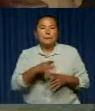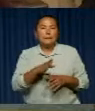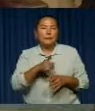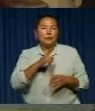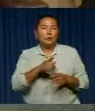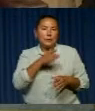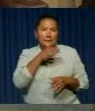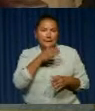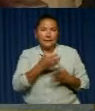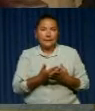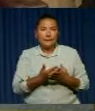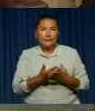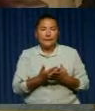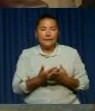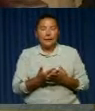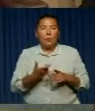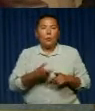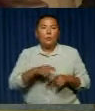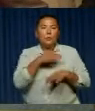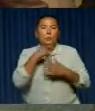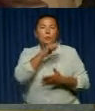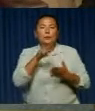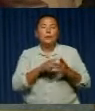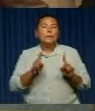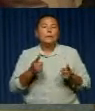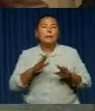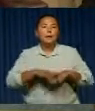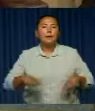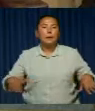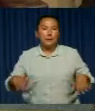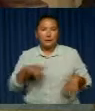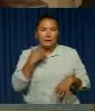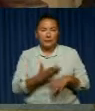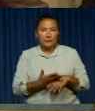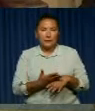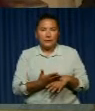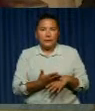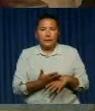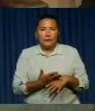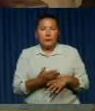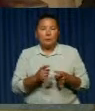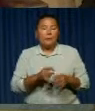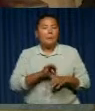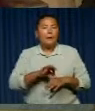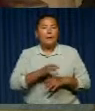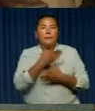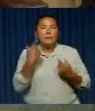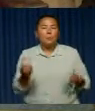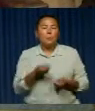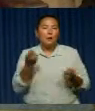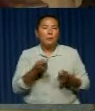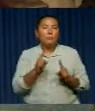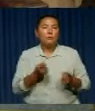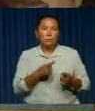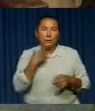сондай аурулар болады. Өте көп сұрақ айтады, неге балдармен жасөспірімдер ауырмайды деп. Себебі баламен жасөспірімдер, мен әлі